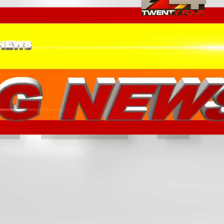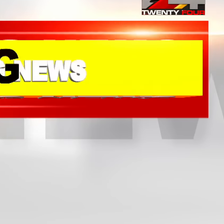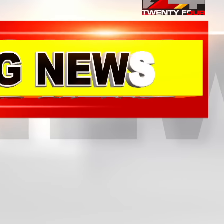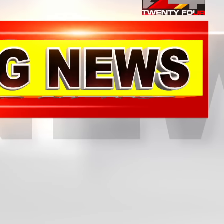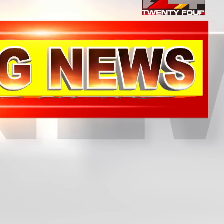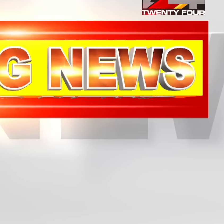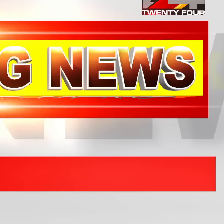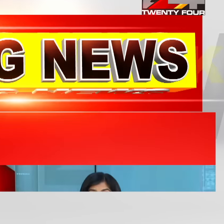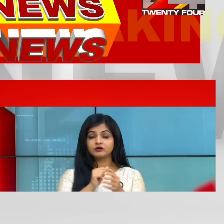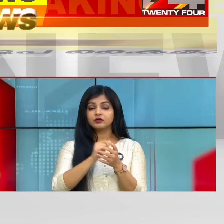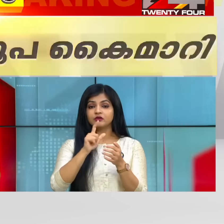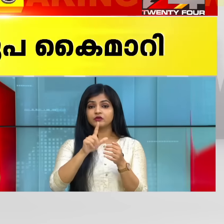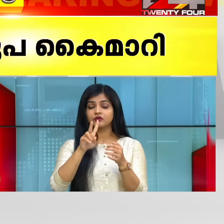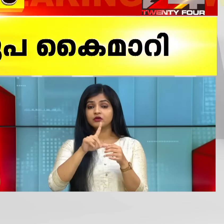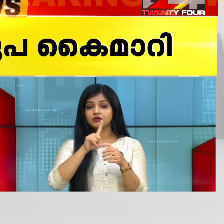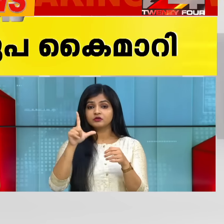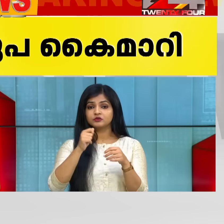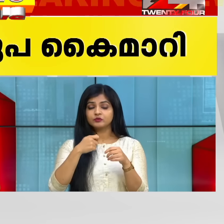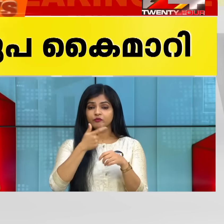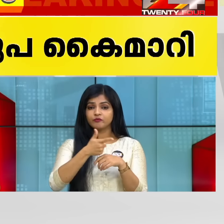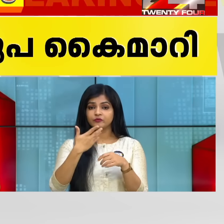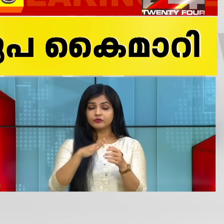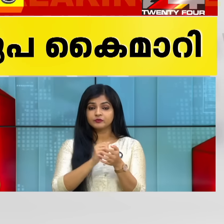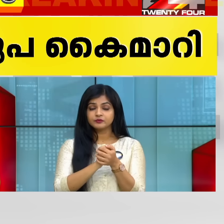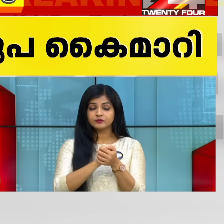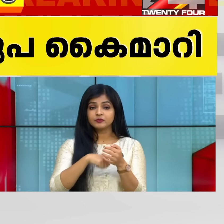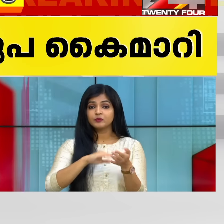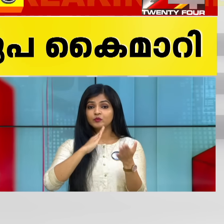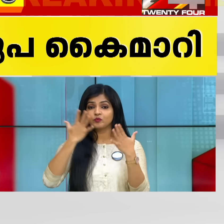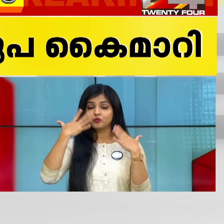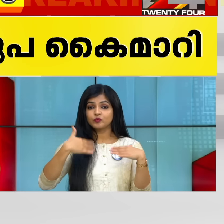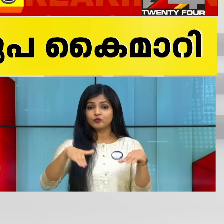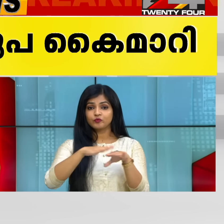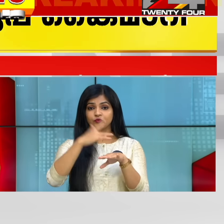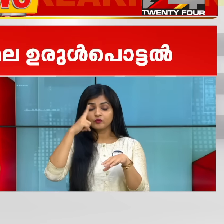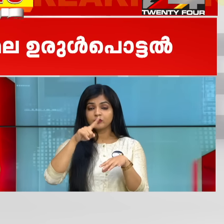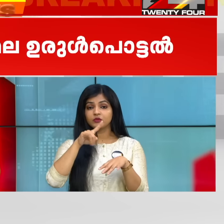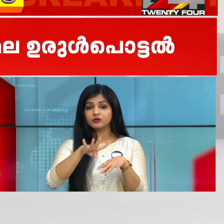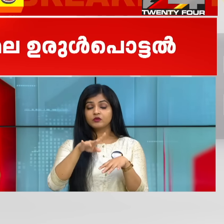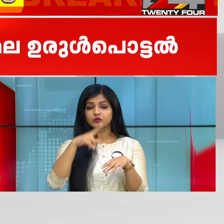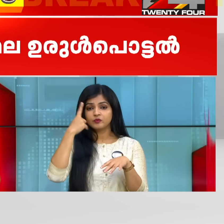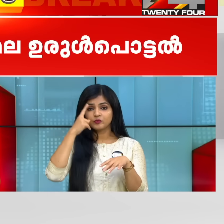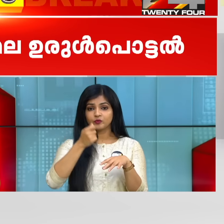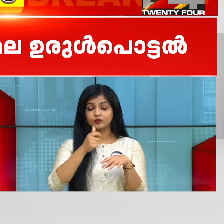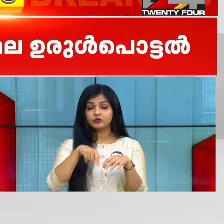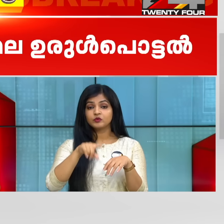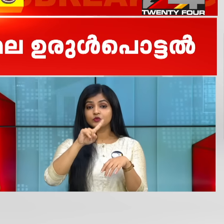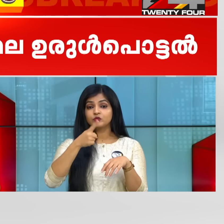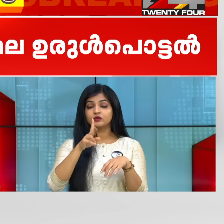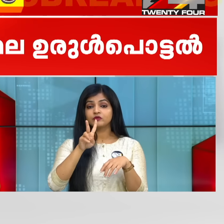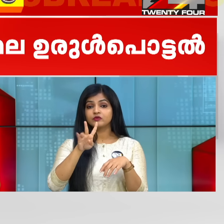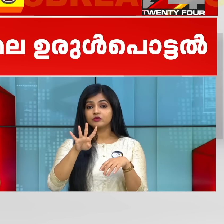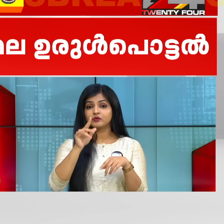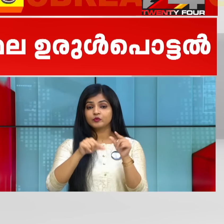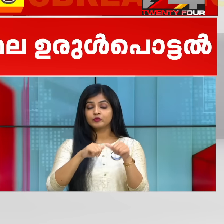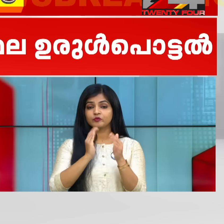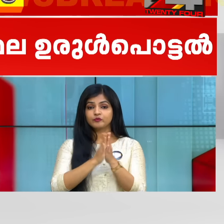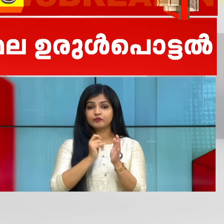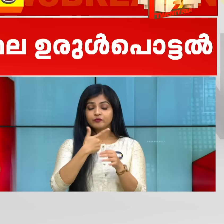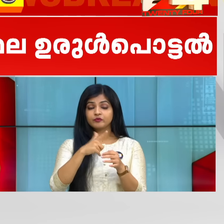രൂപയും ധനസഹായം നൽകിയിട്ടുണ്ട്. മൃതദേഹങ്ങളുടെ സംസ്കാര ചടങ്ങുകൾക്കായി 10,000 രൂപ വീതം 124 പേർക്കായി അനുവദിച്ചു. ദുരന്തത്തിൽ പരിക്കേറ്റ ആശുപത്രിയിൽ